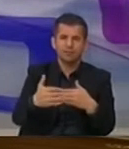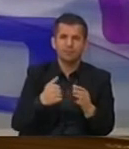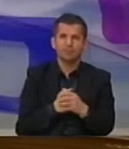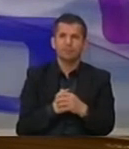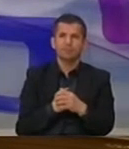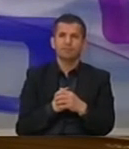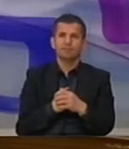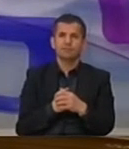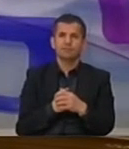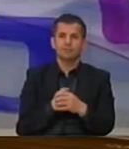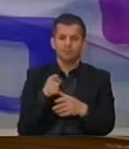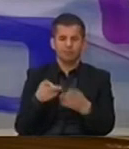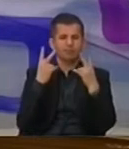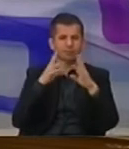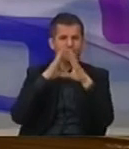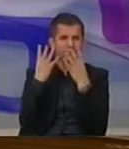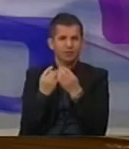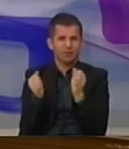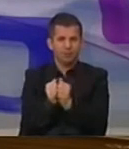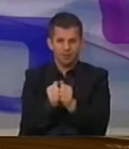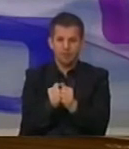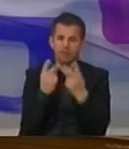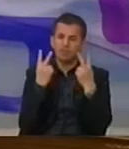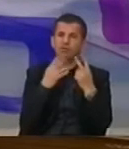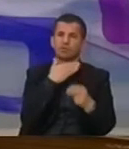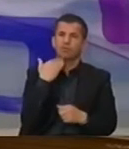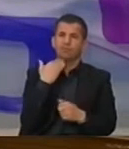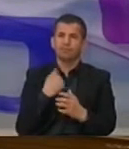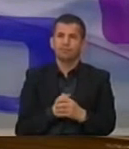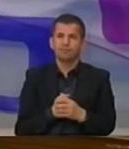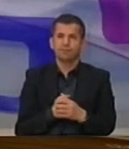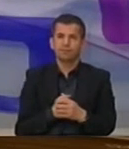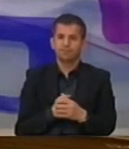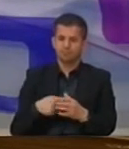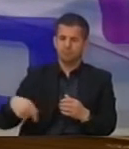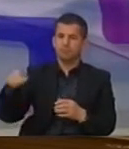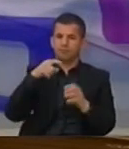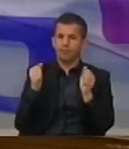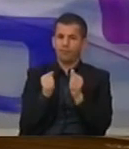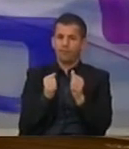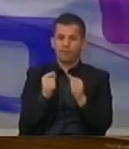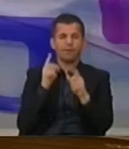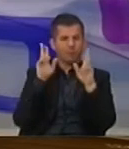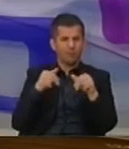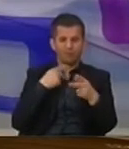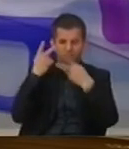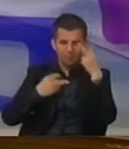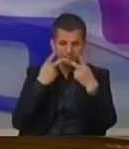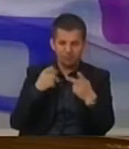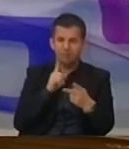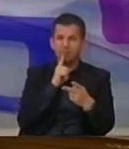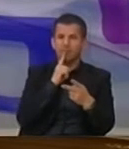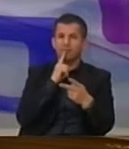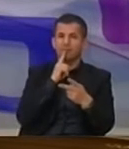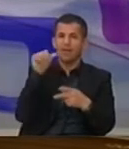po është diçka të cilën e kemi ndërmarrë dhe e kemi me shumë prioritet. Ne gjithashtu, në kuadër të rishikimit të tregut dhe